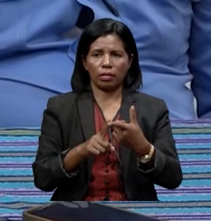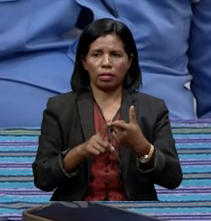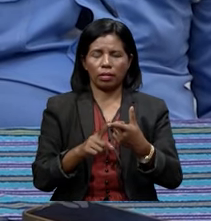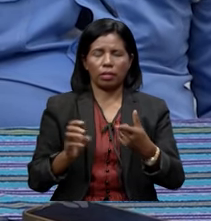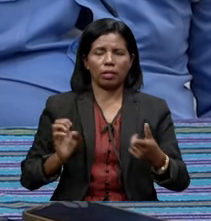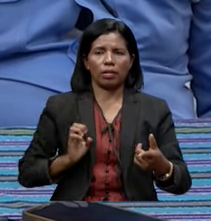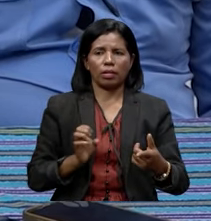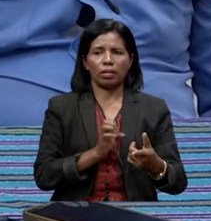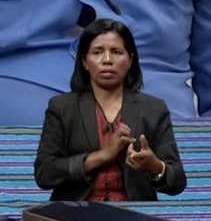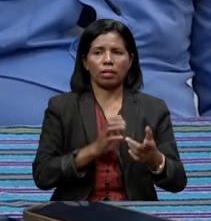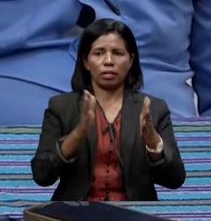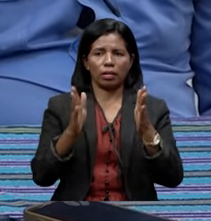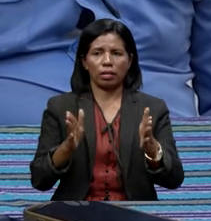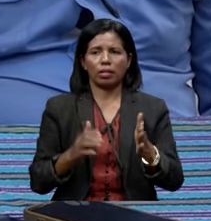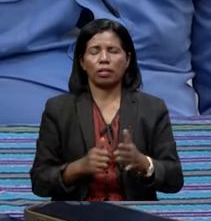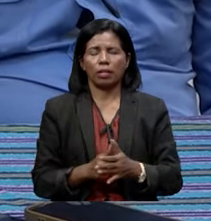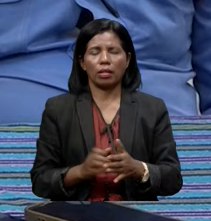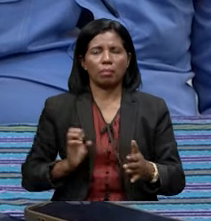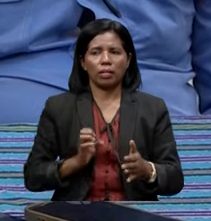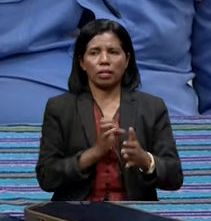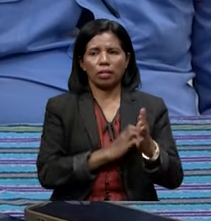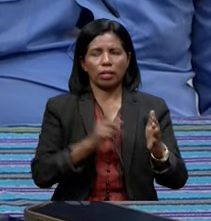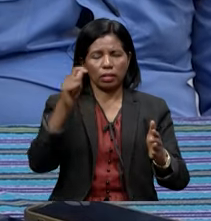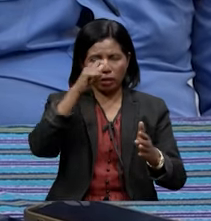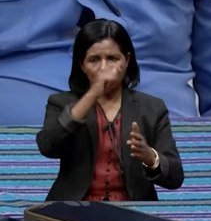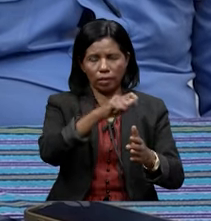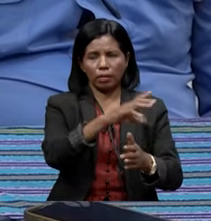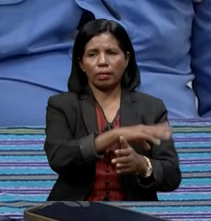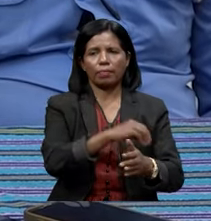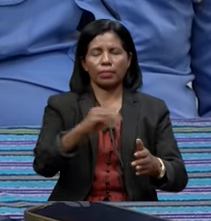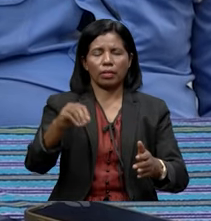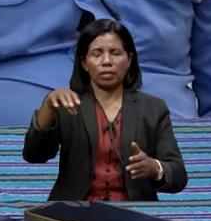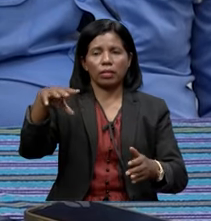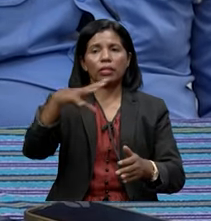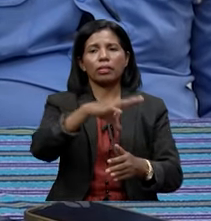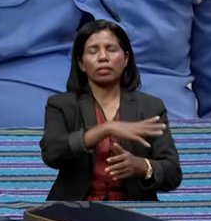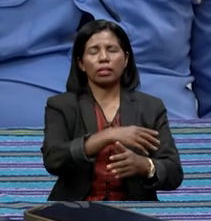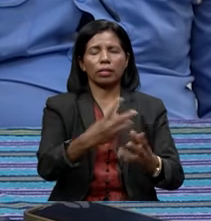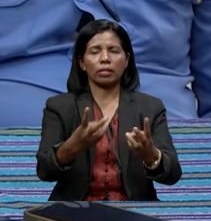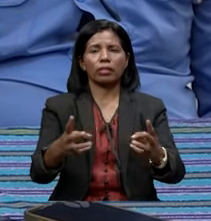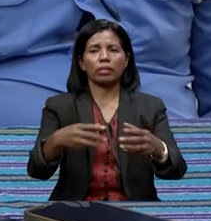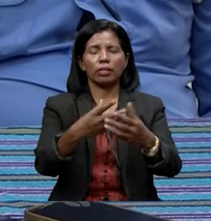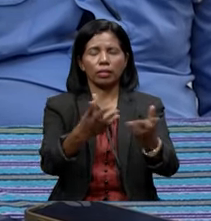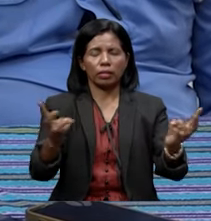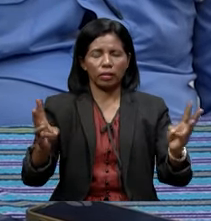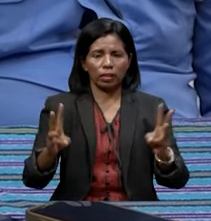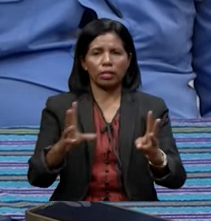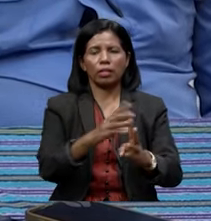Thailanda Thailandia nia depois zarin motel cruzamento motel